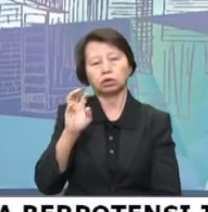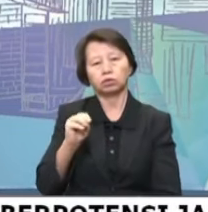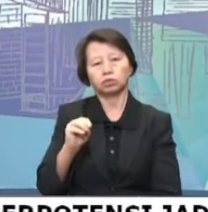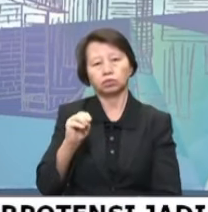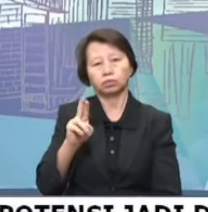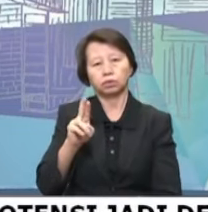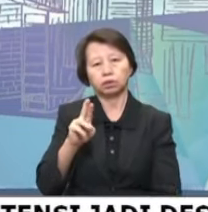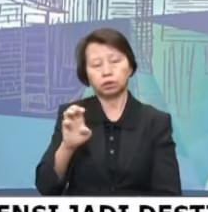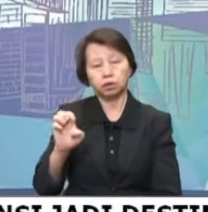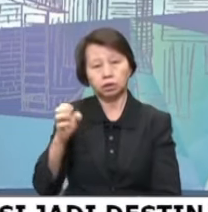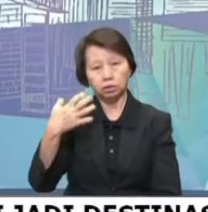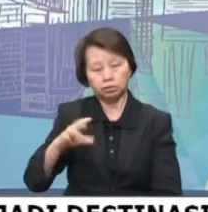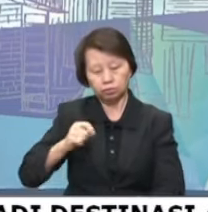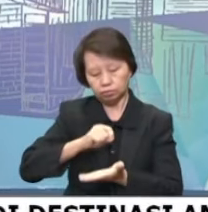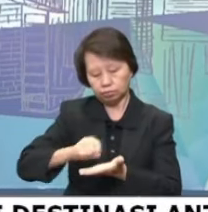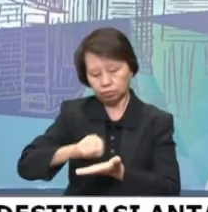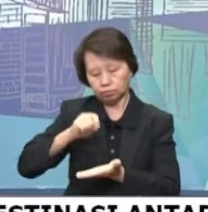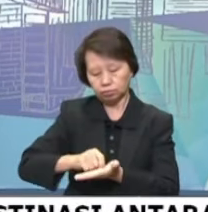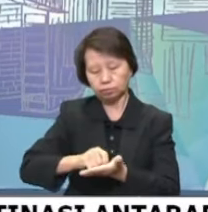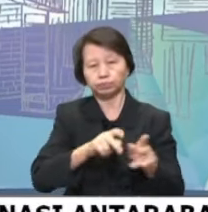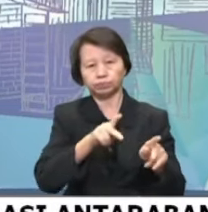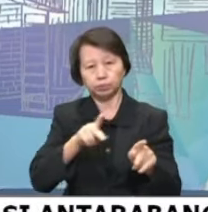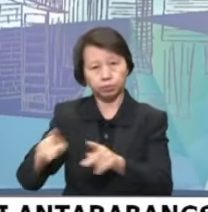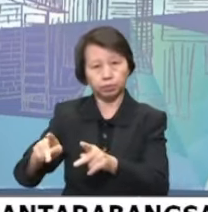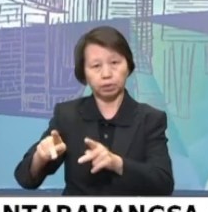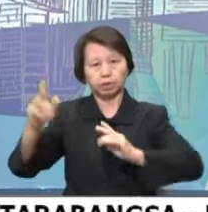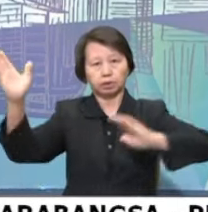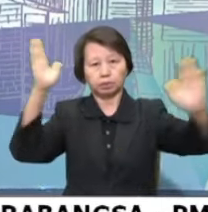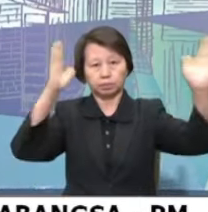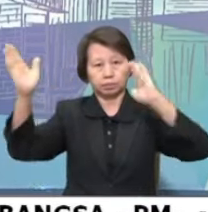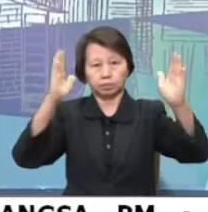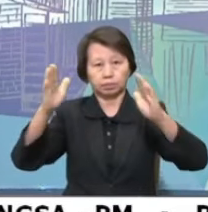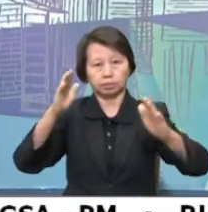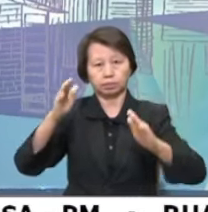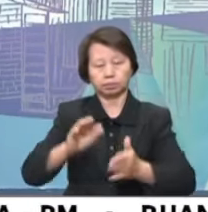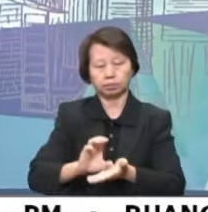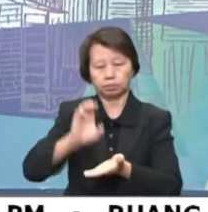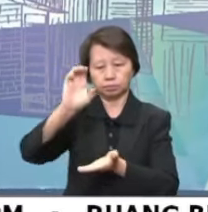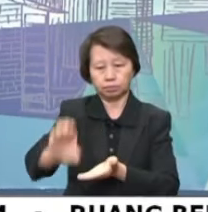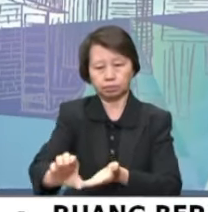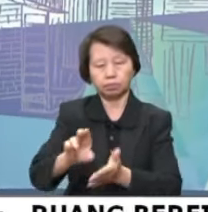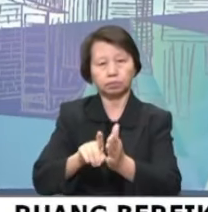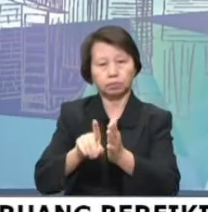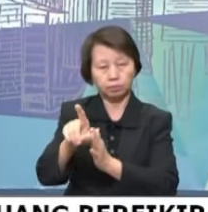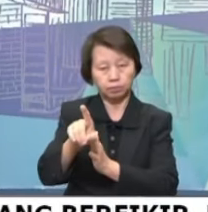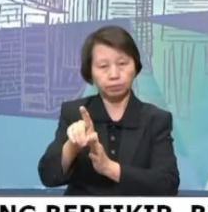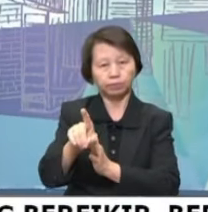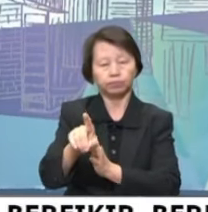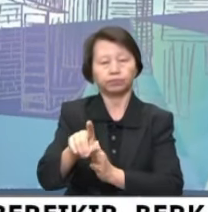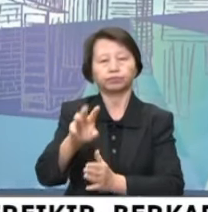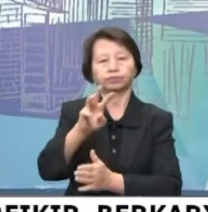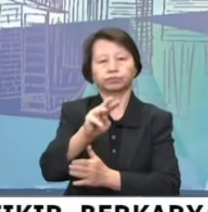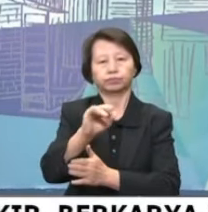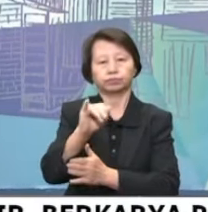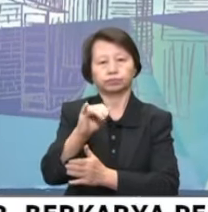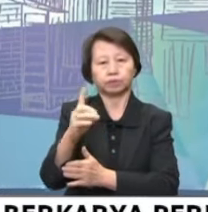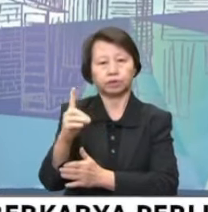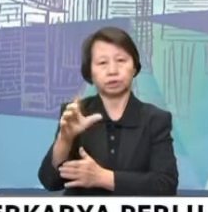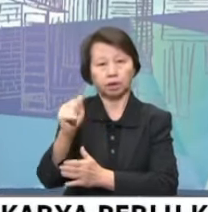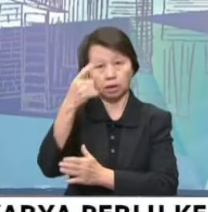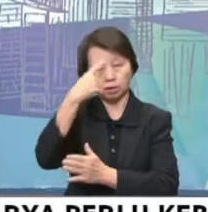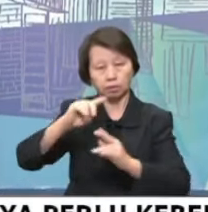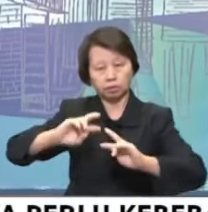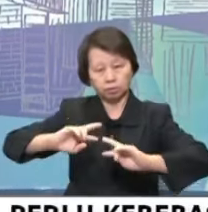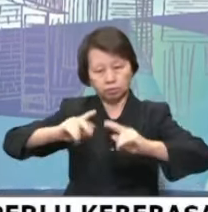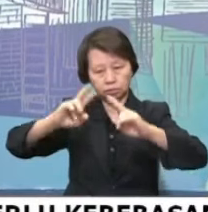yang telah menandatangani pelan pelaksanaan Malaysian Investment Development Authority ataupun MIDA untuk